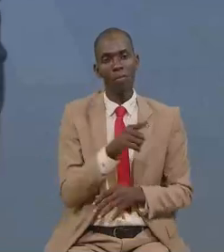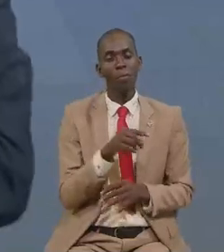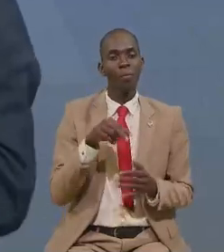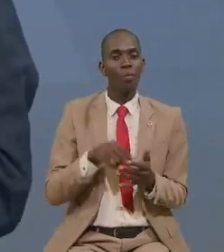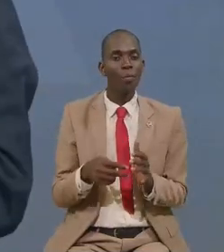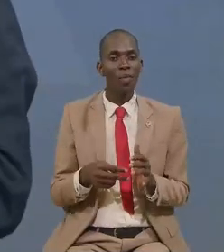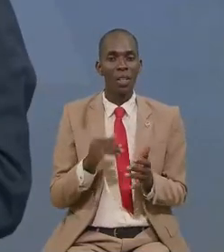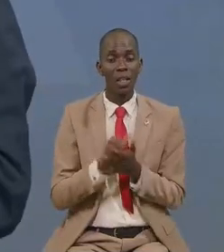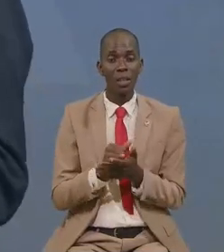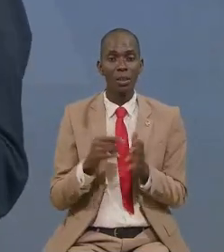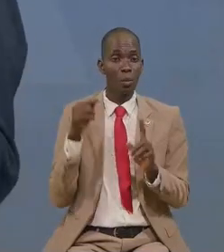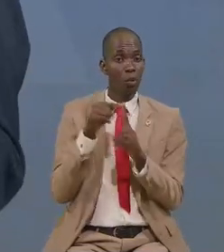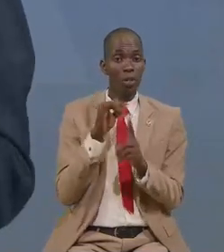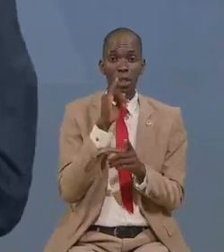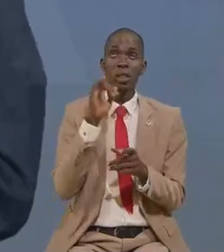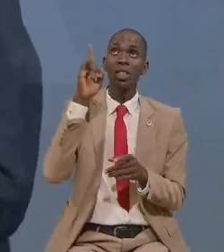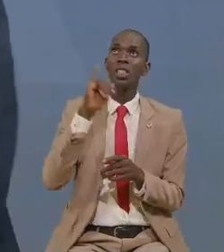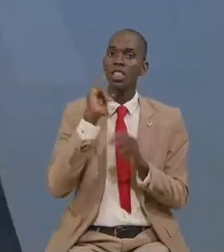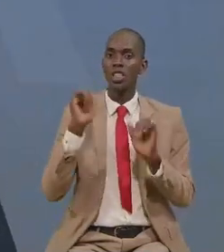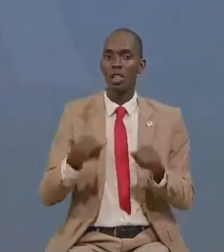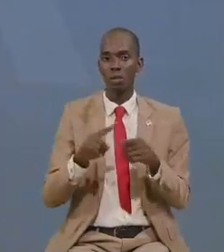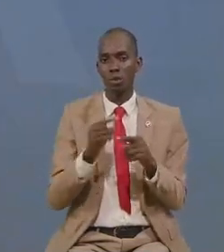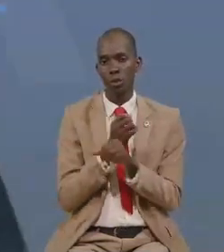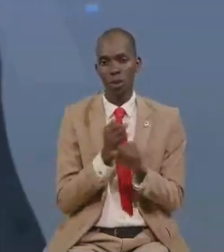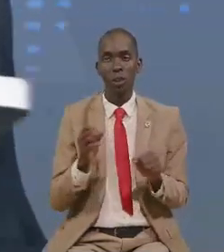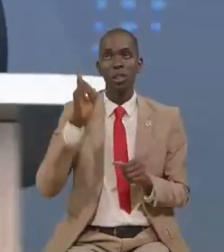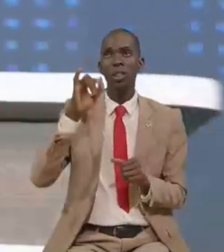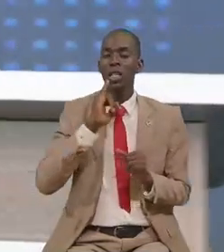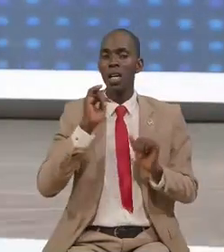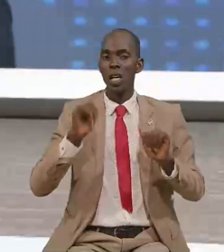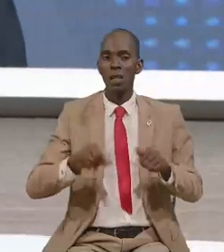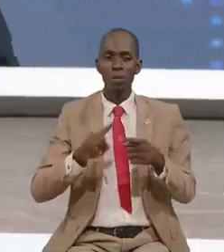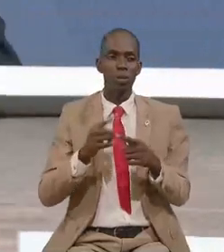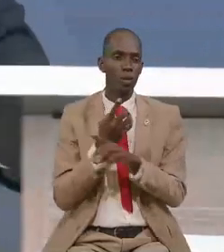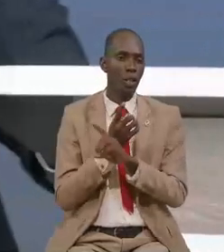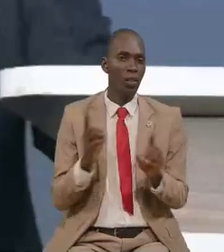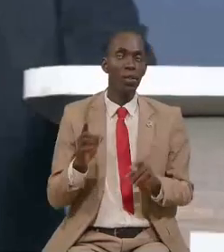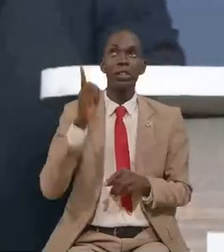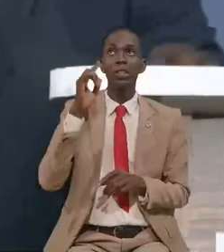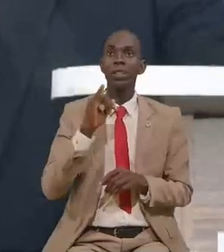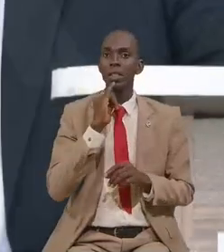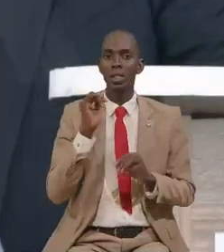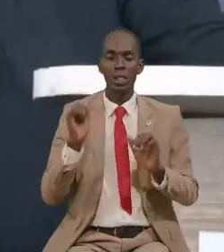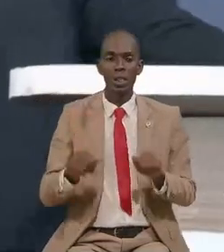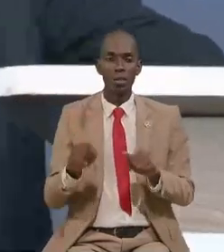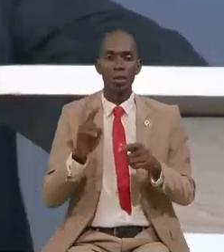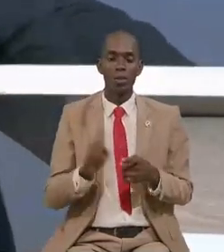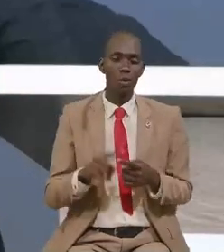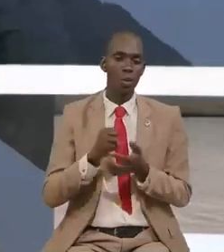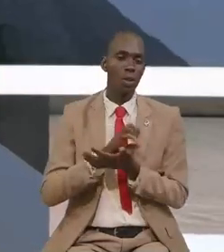Il est capable de sauver. Il est capable de délivrer. Il est capable de